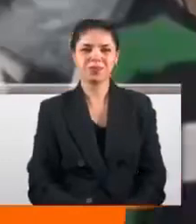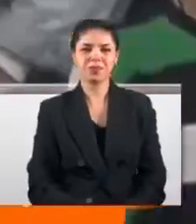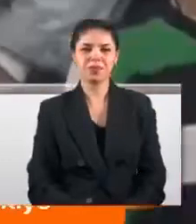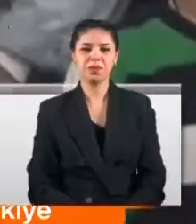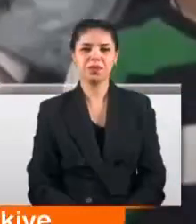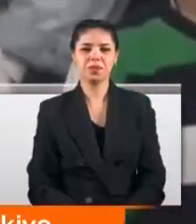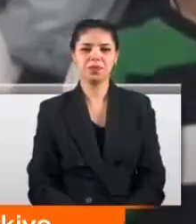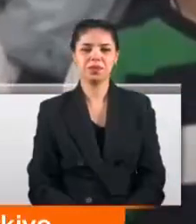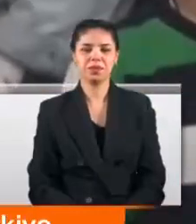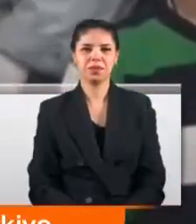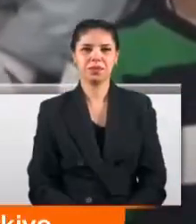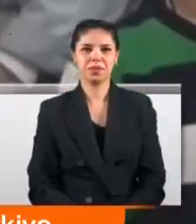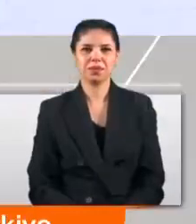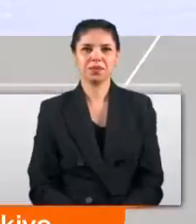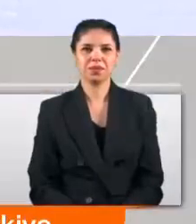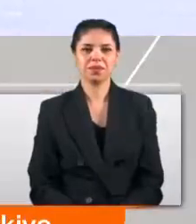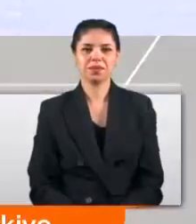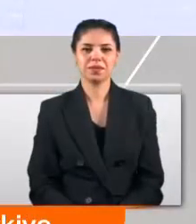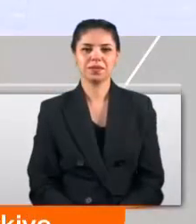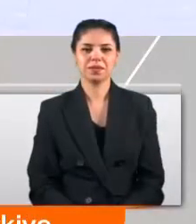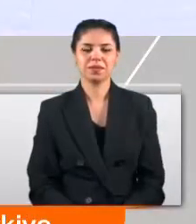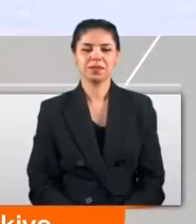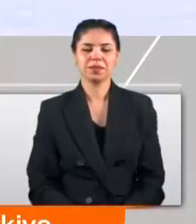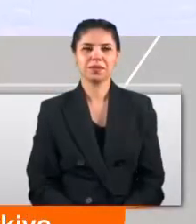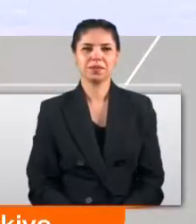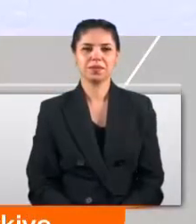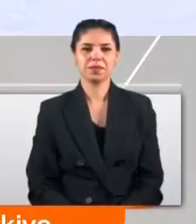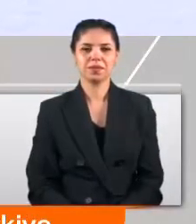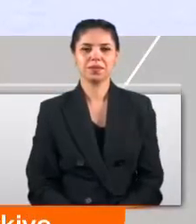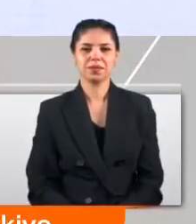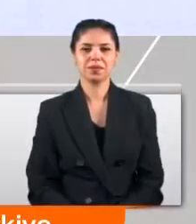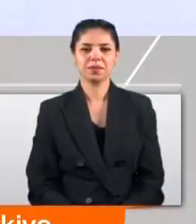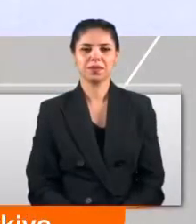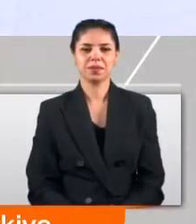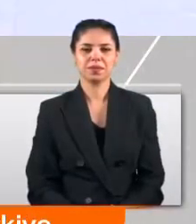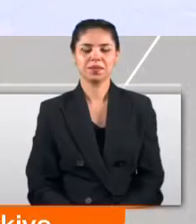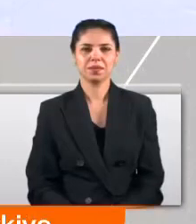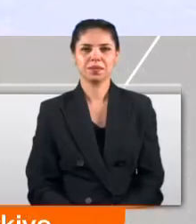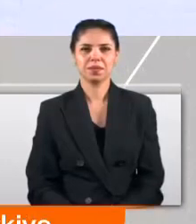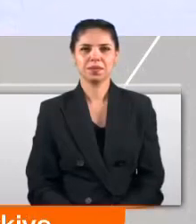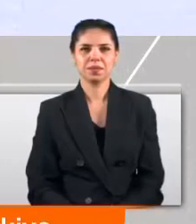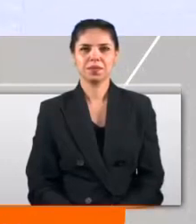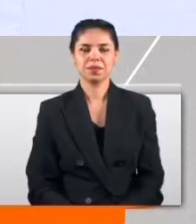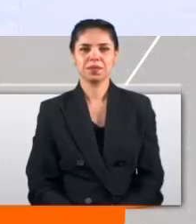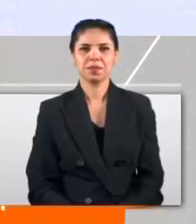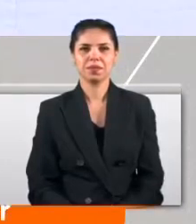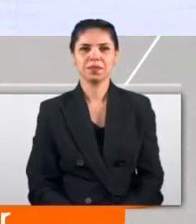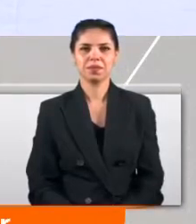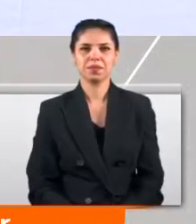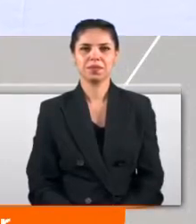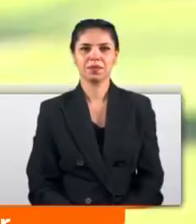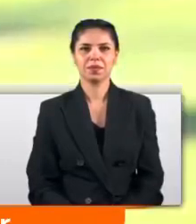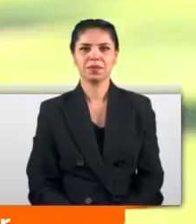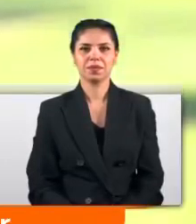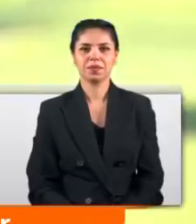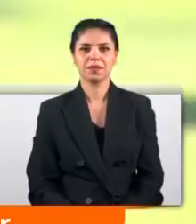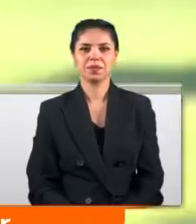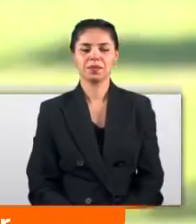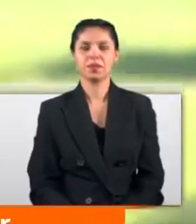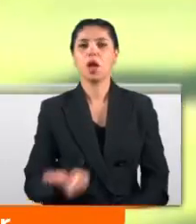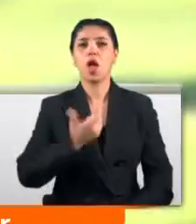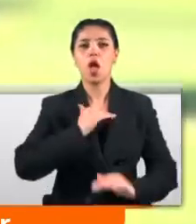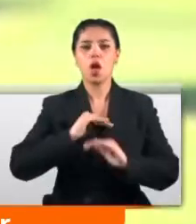melodika alternatifleri de olacak. Gençlerin ruhsal ve fiziksel olarak gelişimi açısından çok güzel bir uygulama ve desteklerim. Eğer